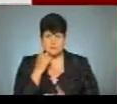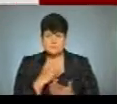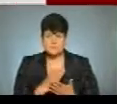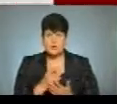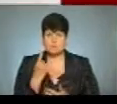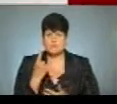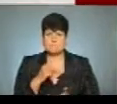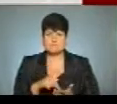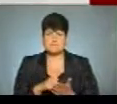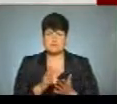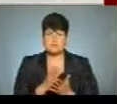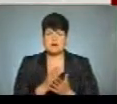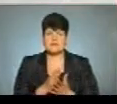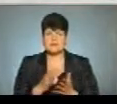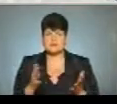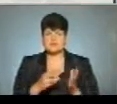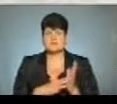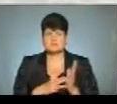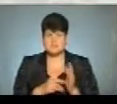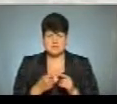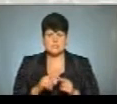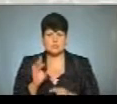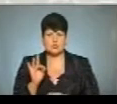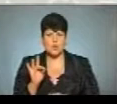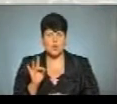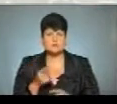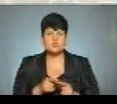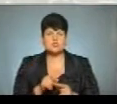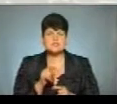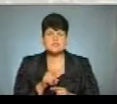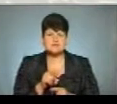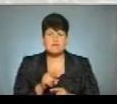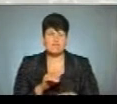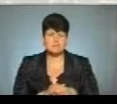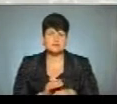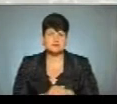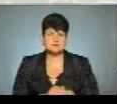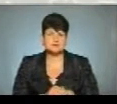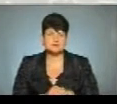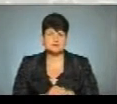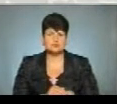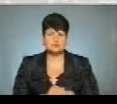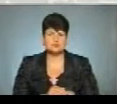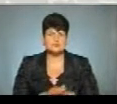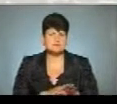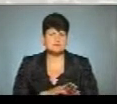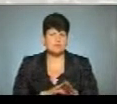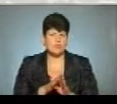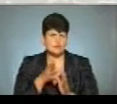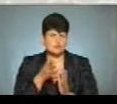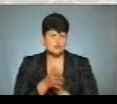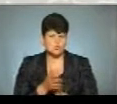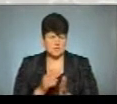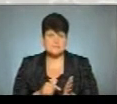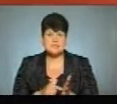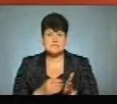Лише одне місто має більше 80 балів – це Дрогобич. Тобто за рейтингом Transparency це означає, що це абсолютно, скажімо так, прозоре місто.